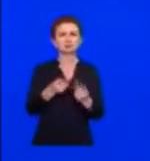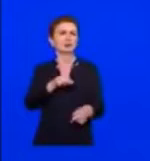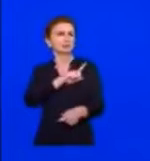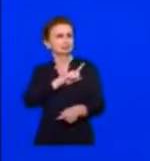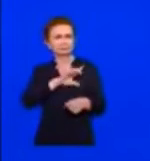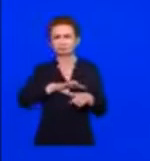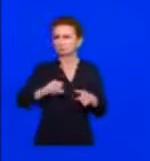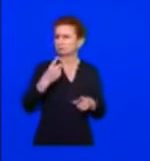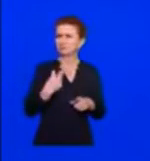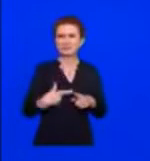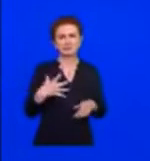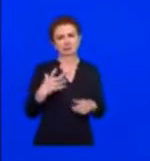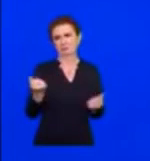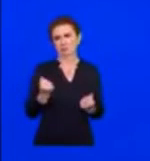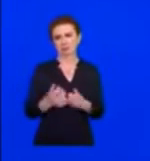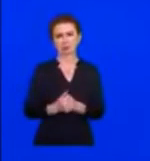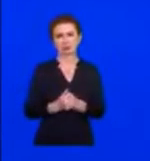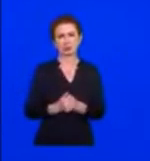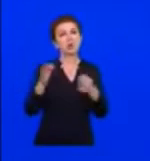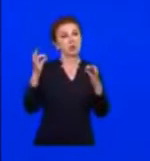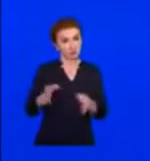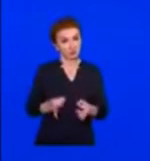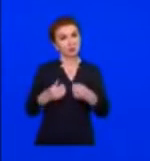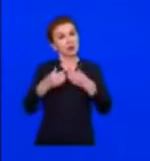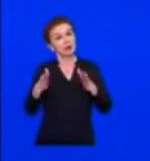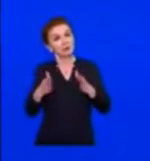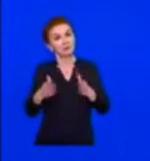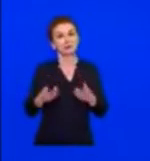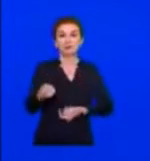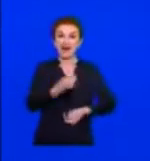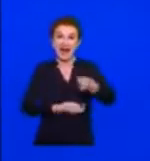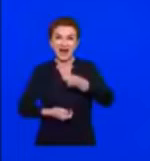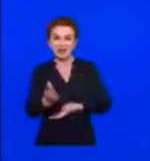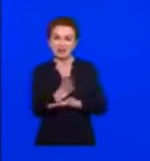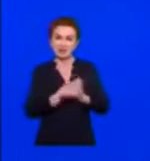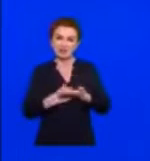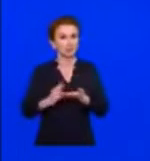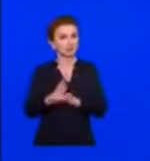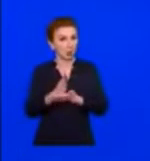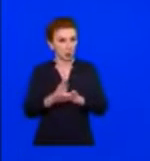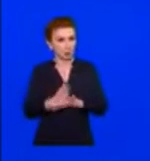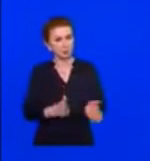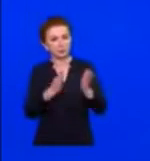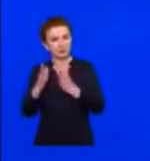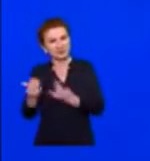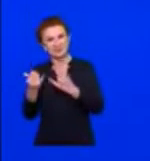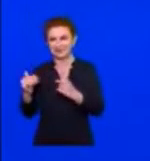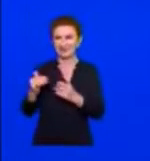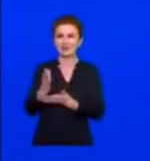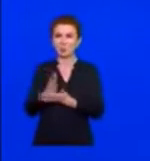stopniu zwolniamy handel, część usług, w kolejnych etapach kolejne części usług, ale proszę o